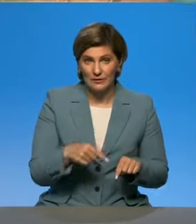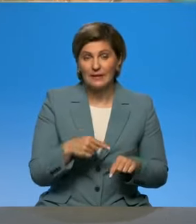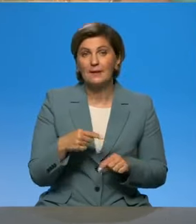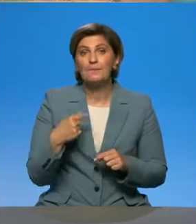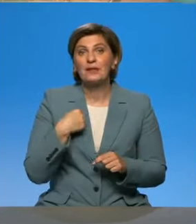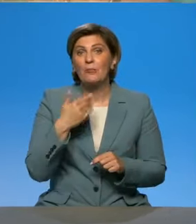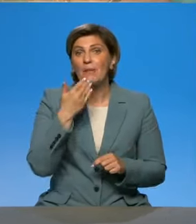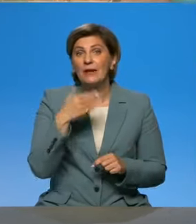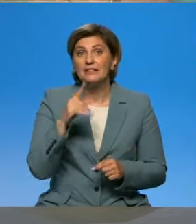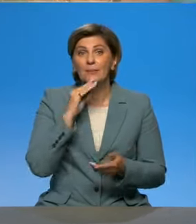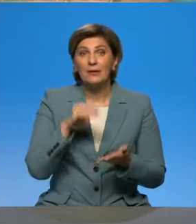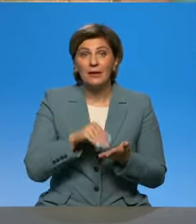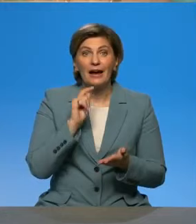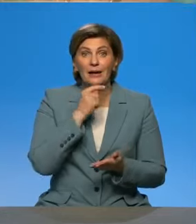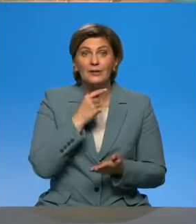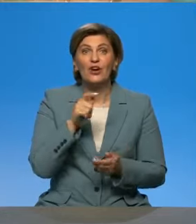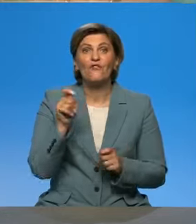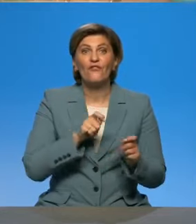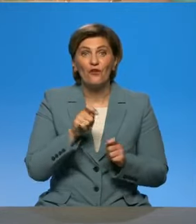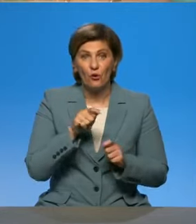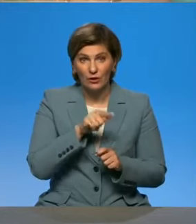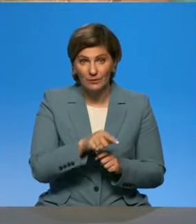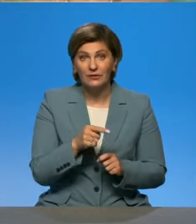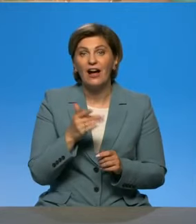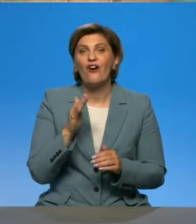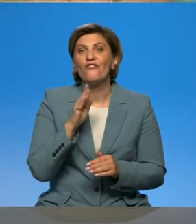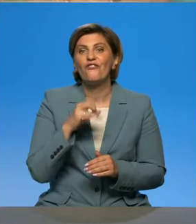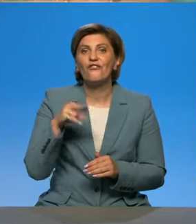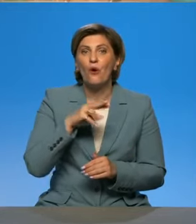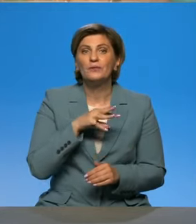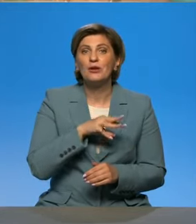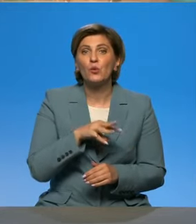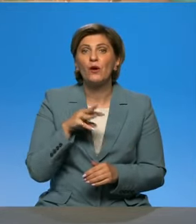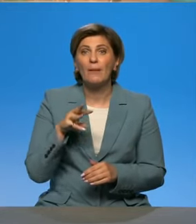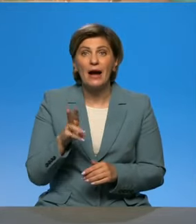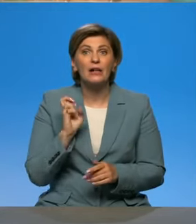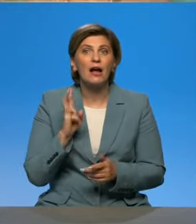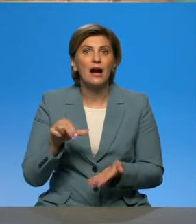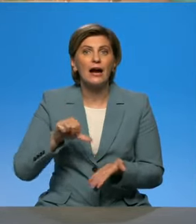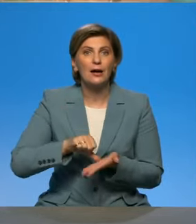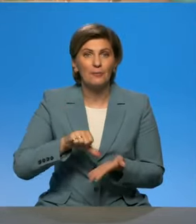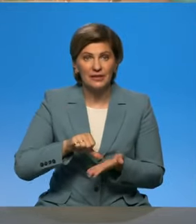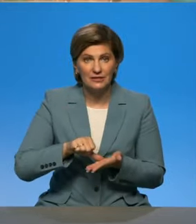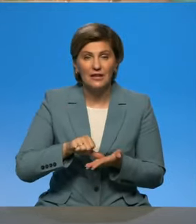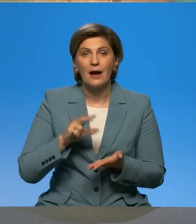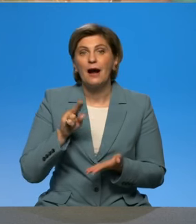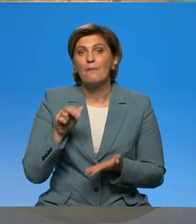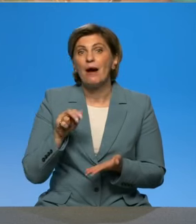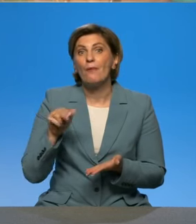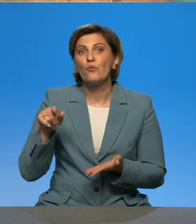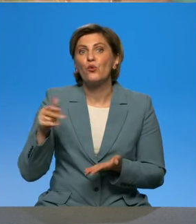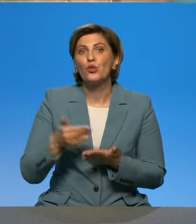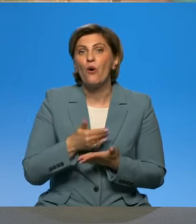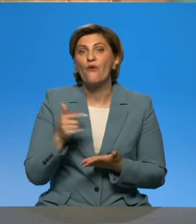последнем Петербургском экономическом форуме именно вот фонд имени Микуха Макая, как представителя Папуа Новой Гвинеи, договор